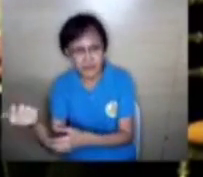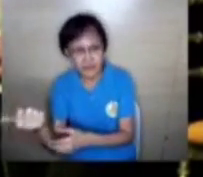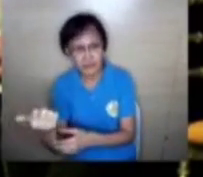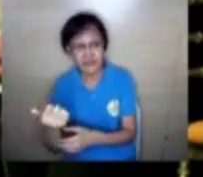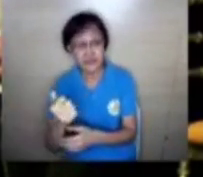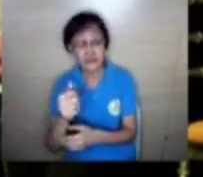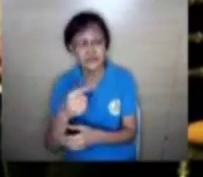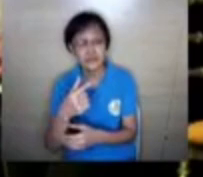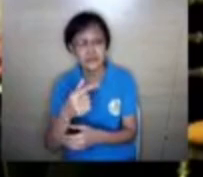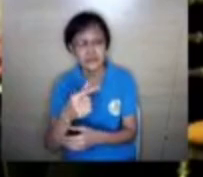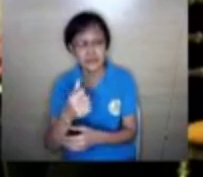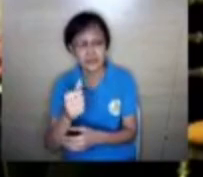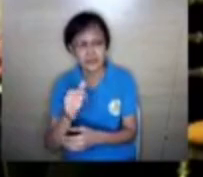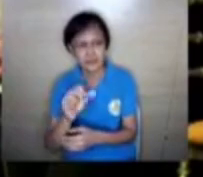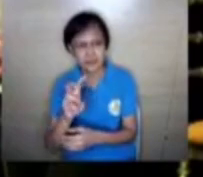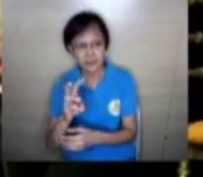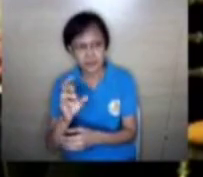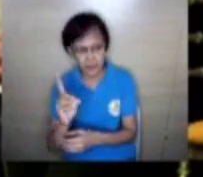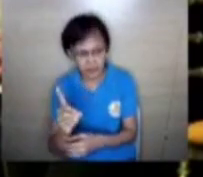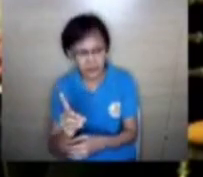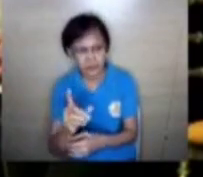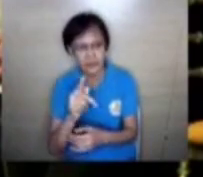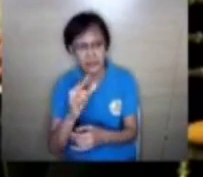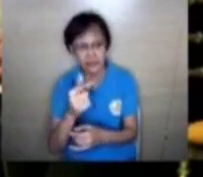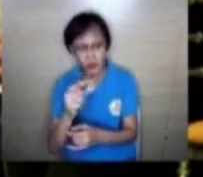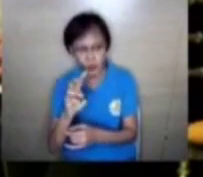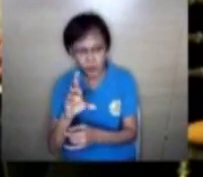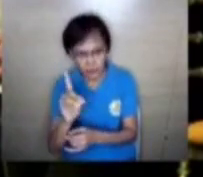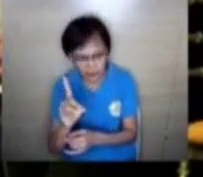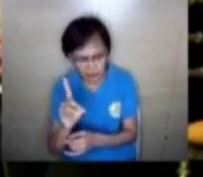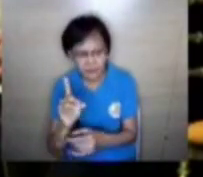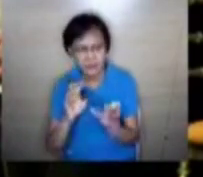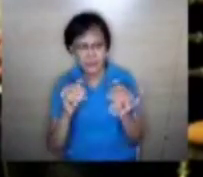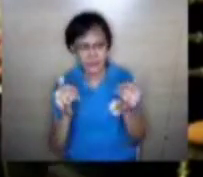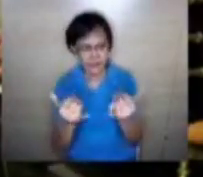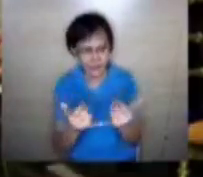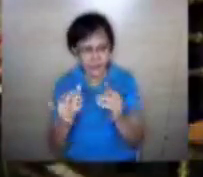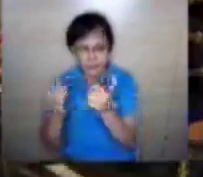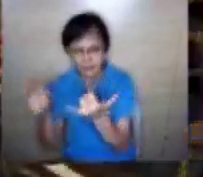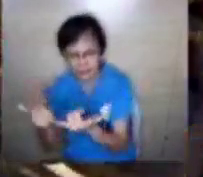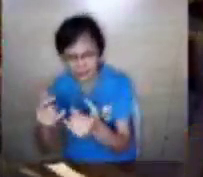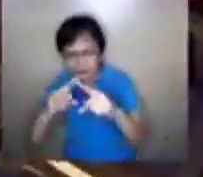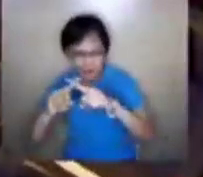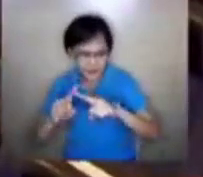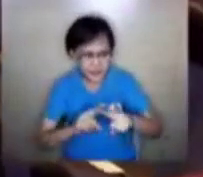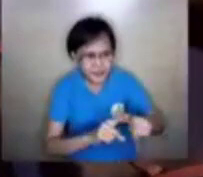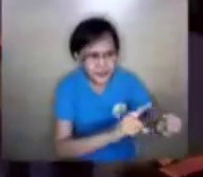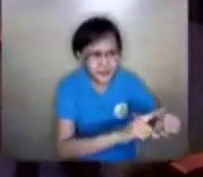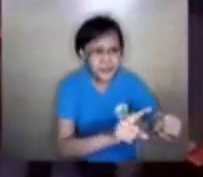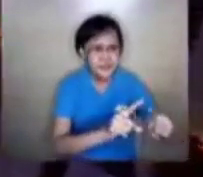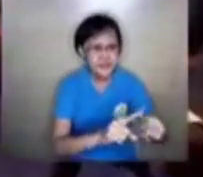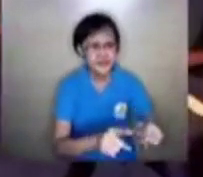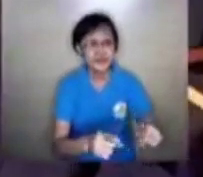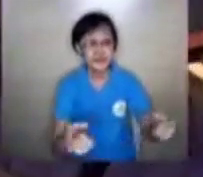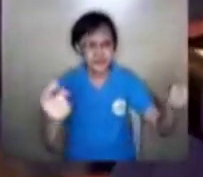kagawad, nandito po ang samahan ng mga kagawad, ang BCLP, sa pangunguna ni Kagawad Gin.